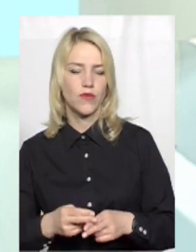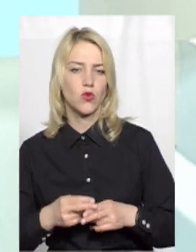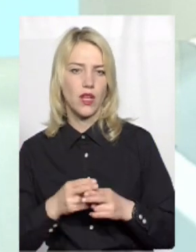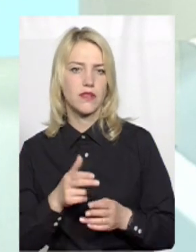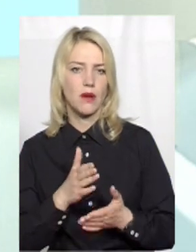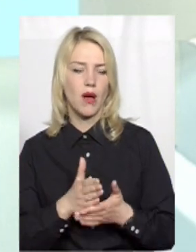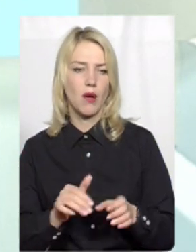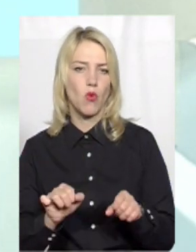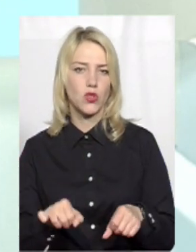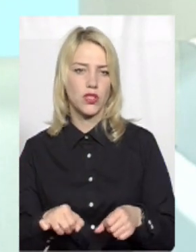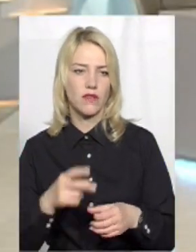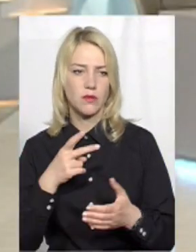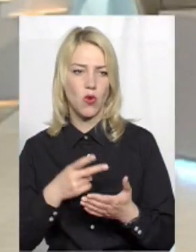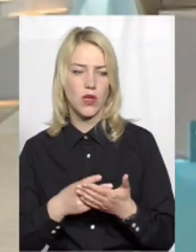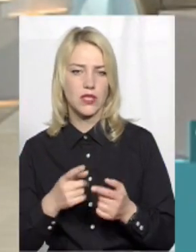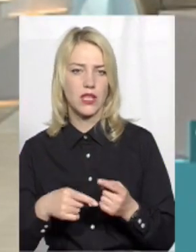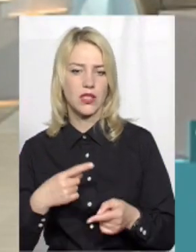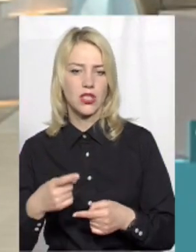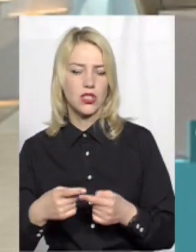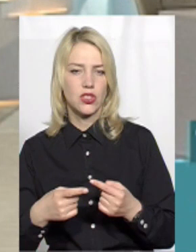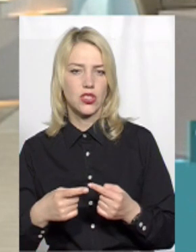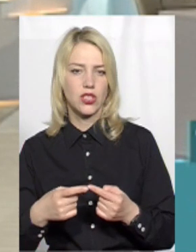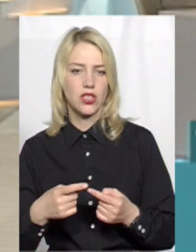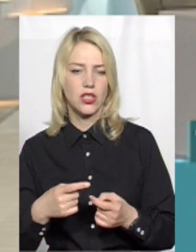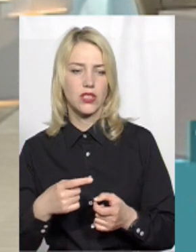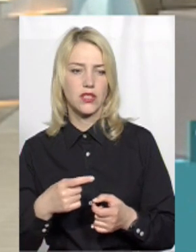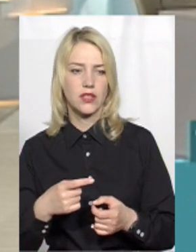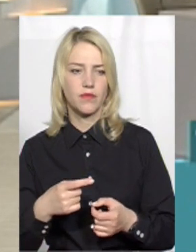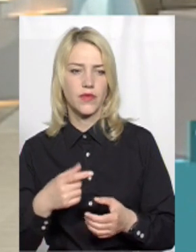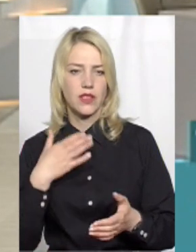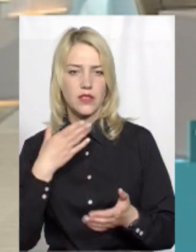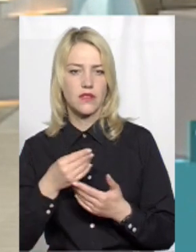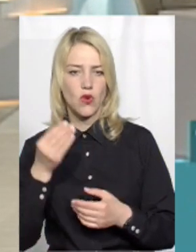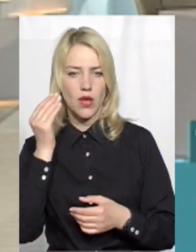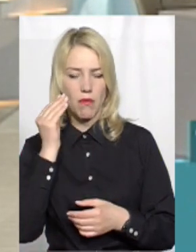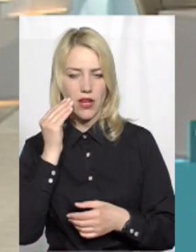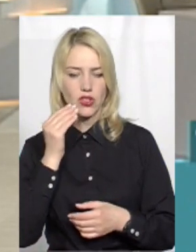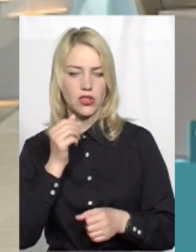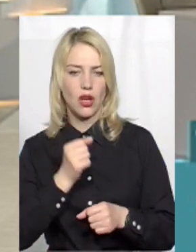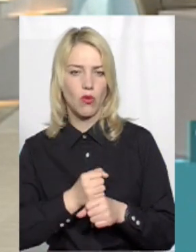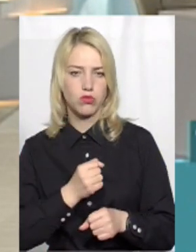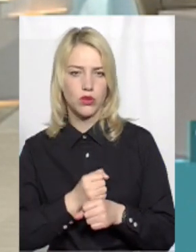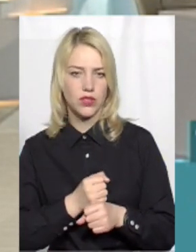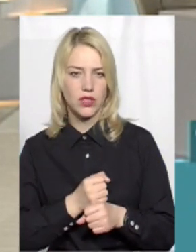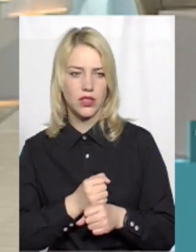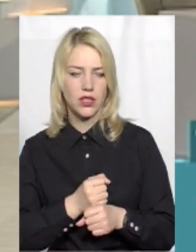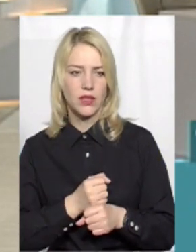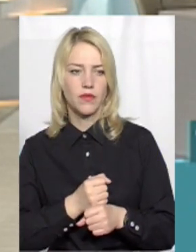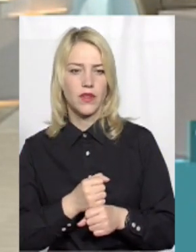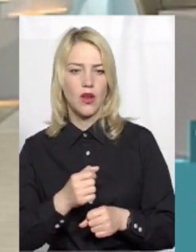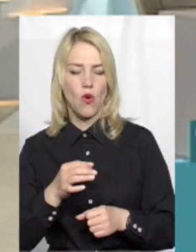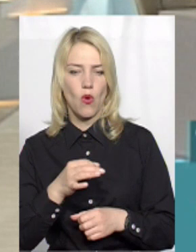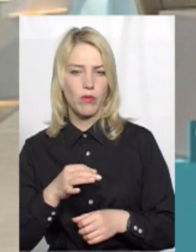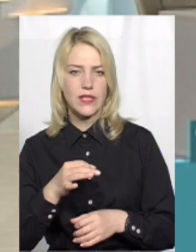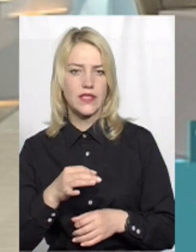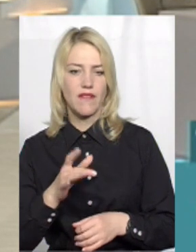і має можливість показати через призму роботи, через своє бачення призми роботи в області, да,